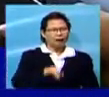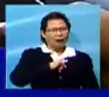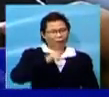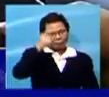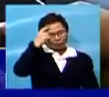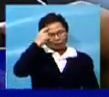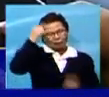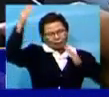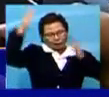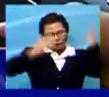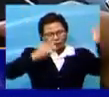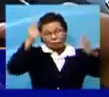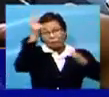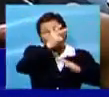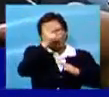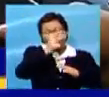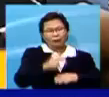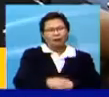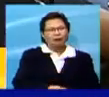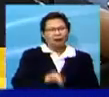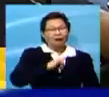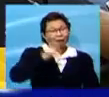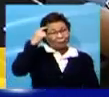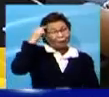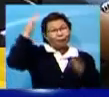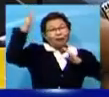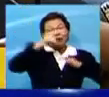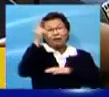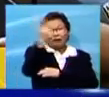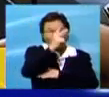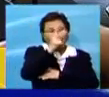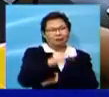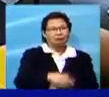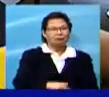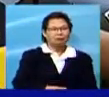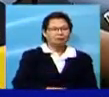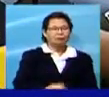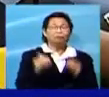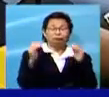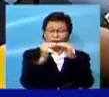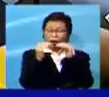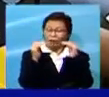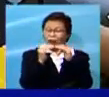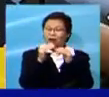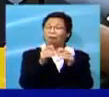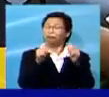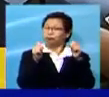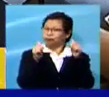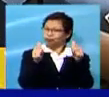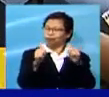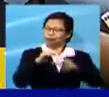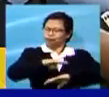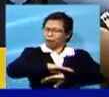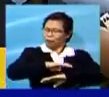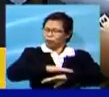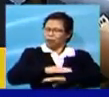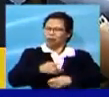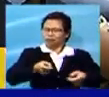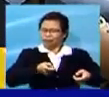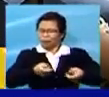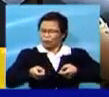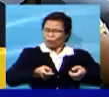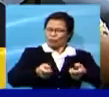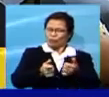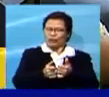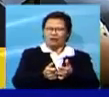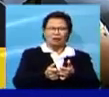the Malaysian government has been very fair and reasonable in dealing with this matter. And